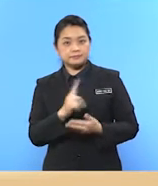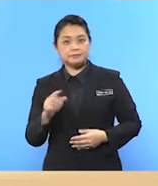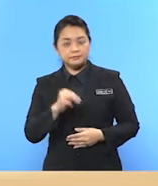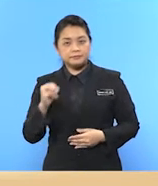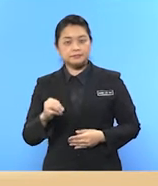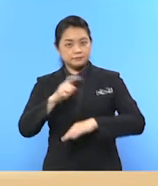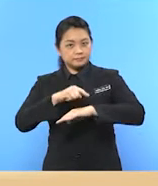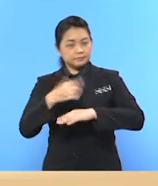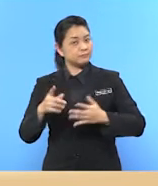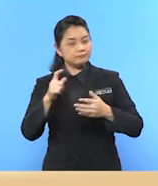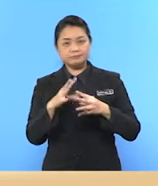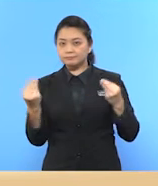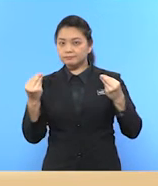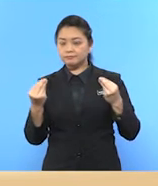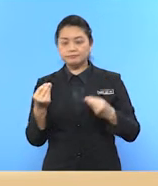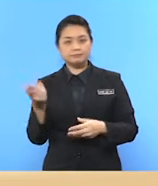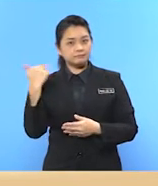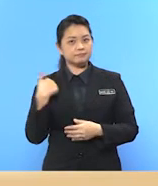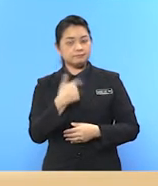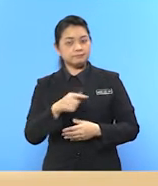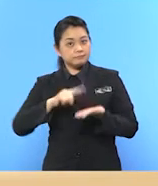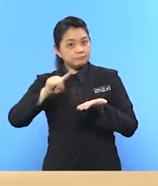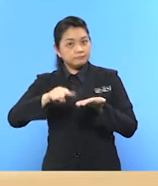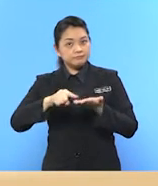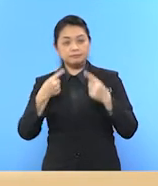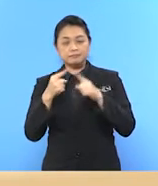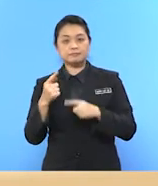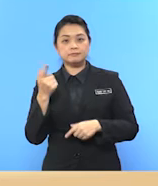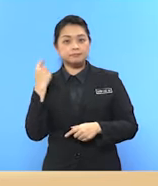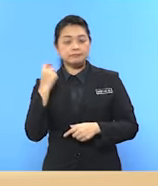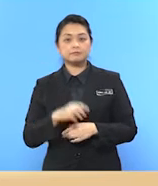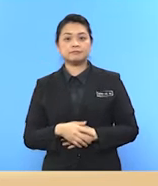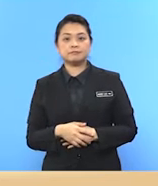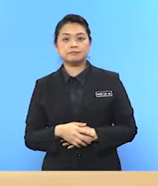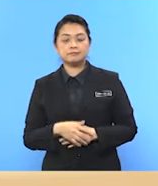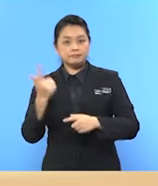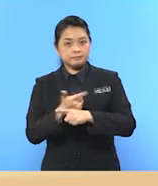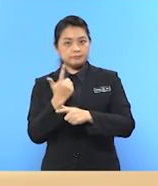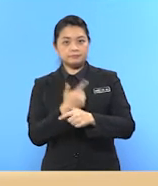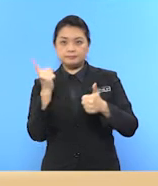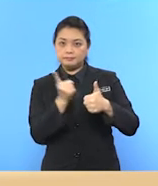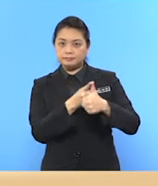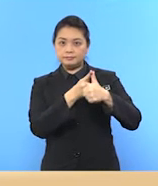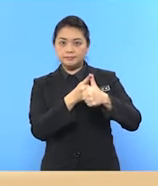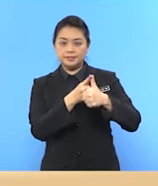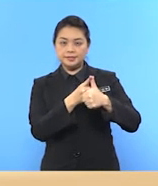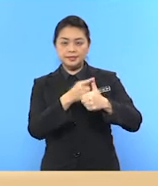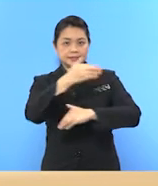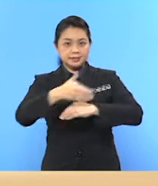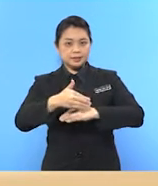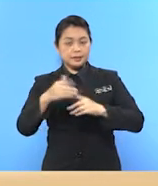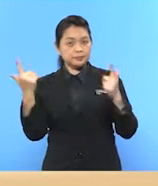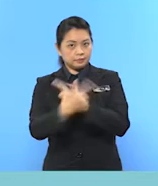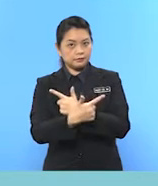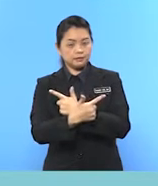Baiklah murid-murid, masa sudah tamat. Mari kita semak jawapan latihan tadi. Latihan pertama.